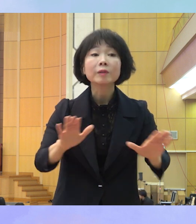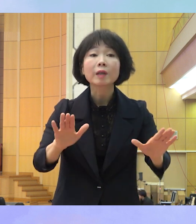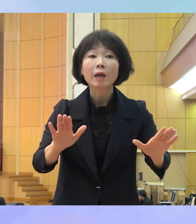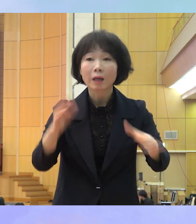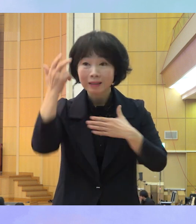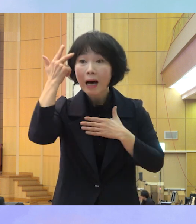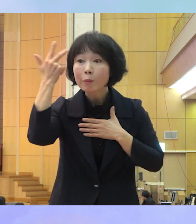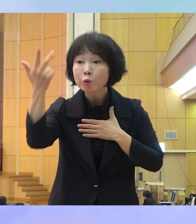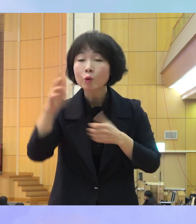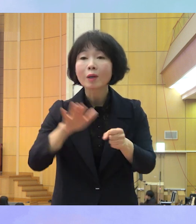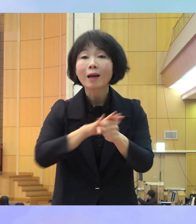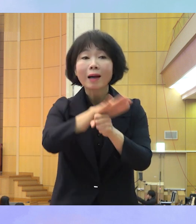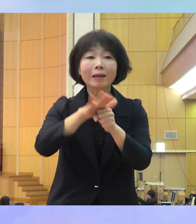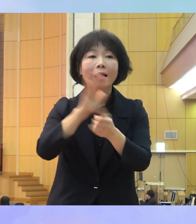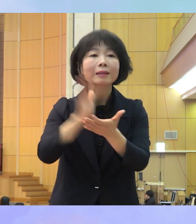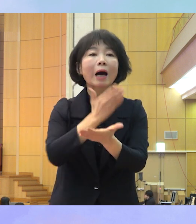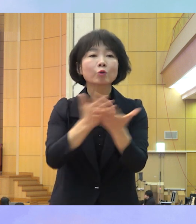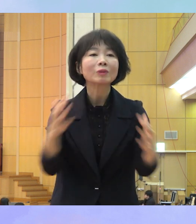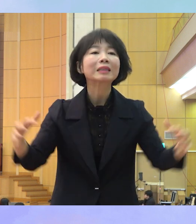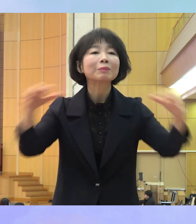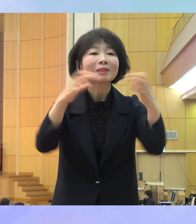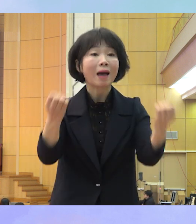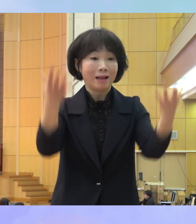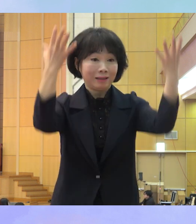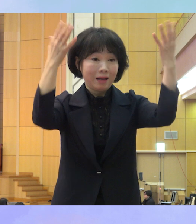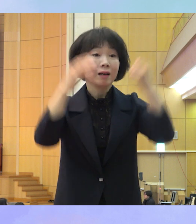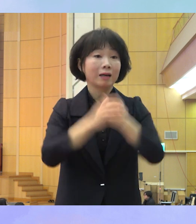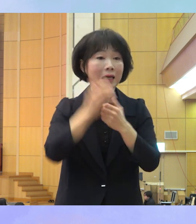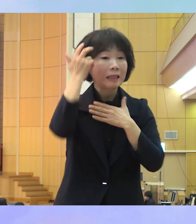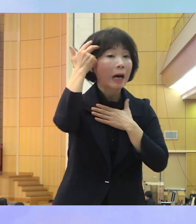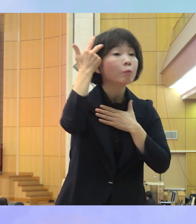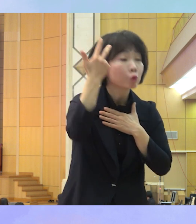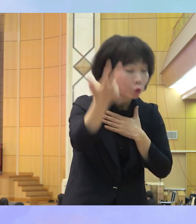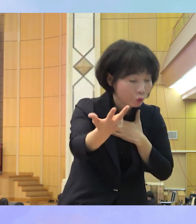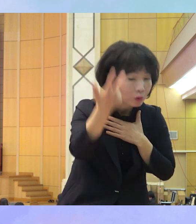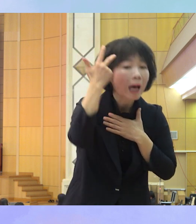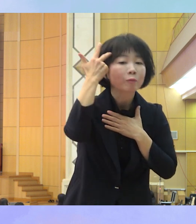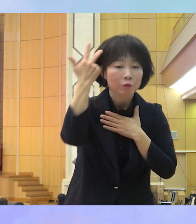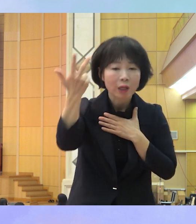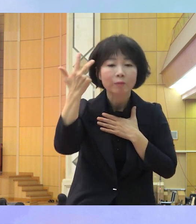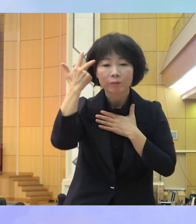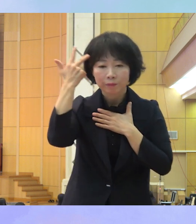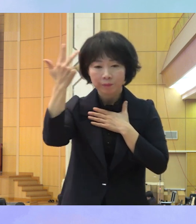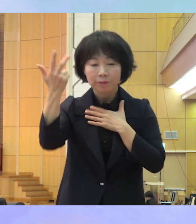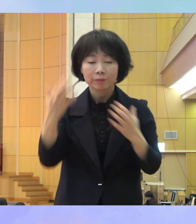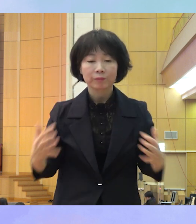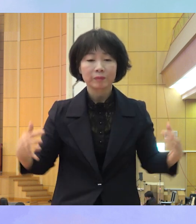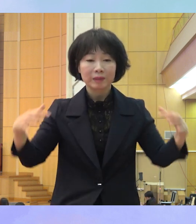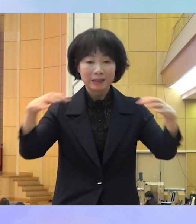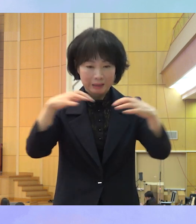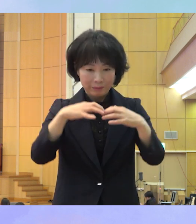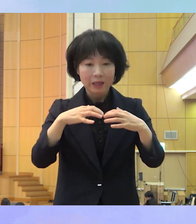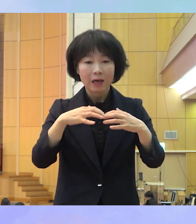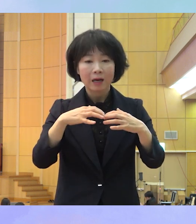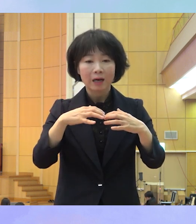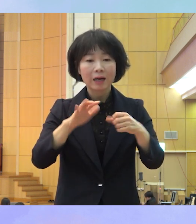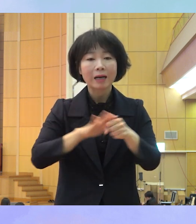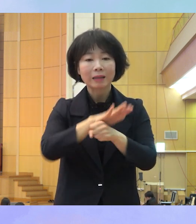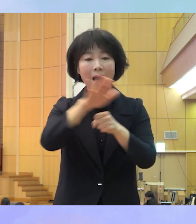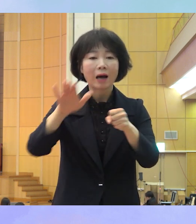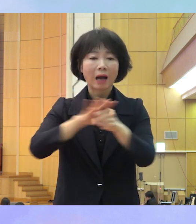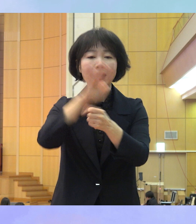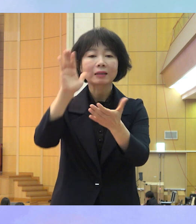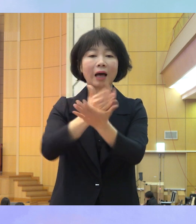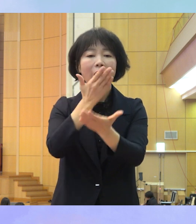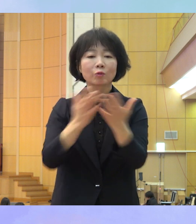사랑 나눔 김장 행사가 예루살렘 성전에서 예배 드리고